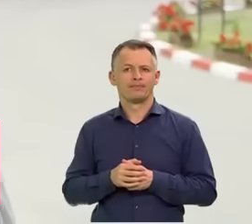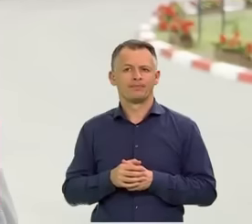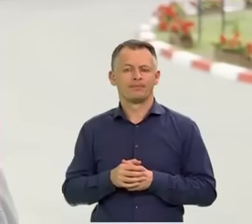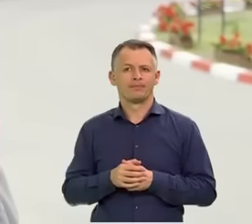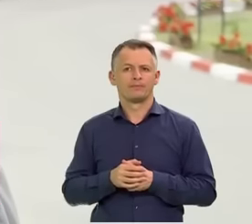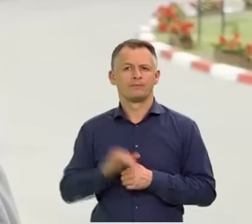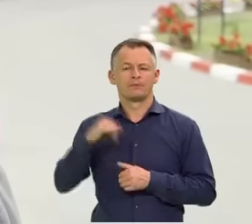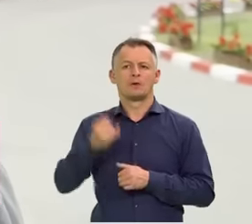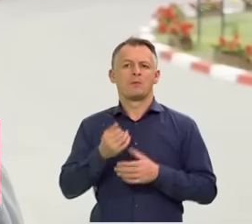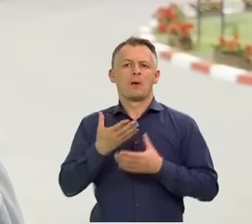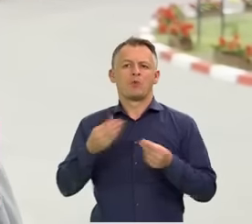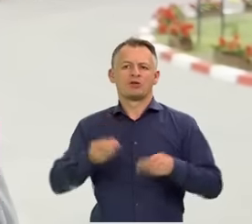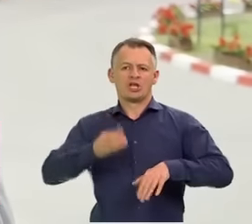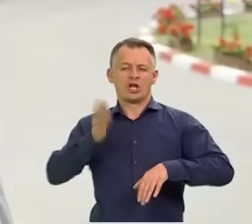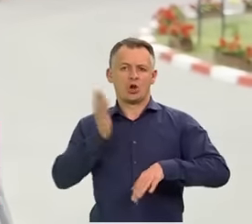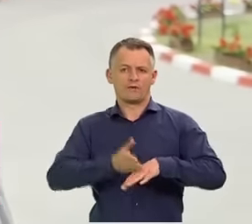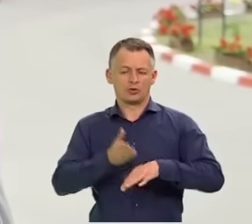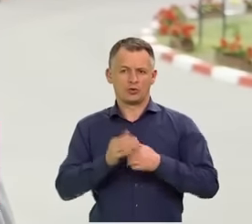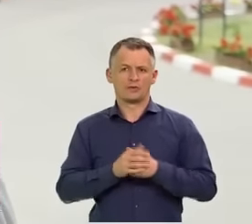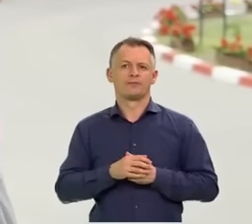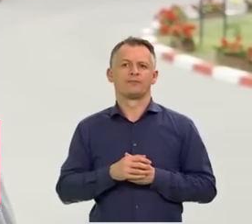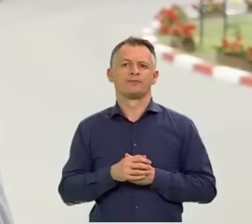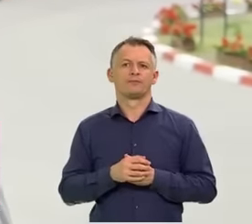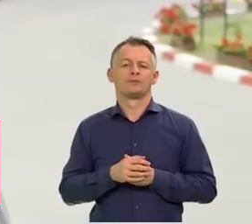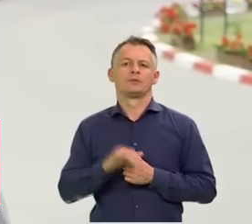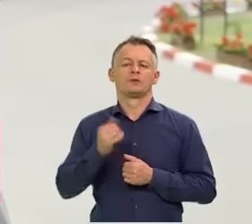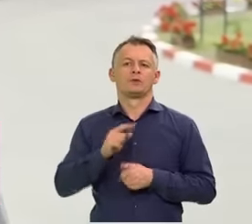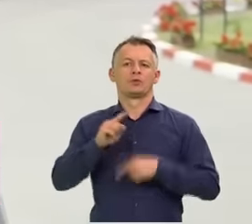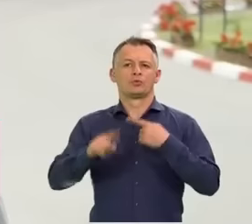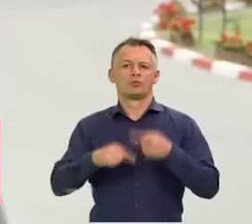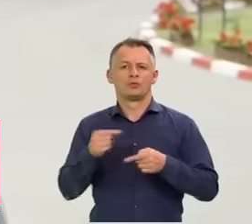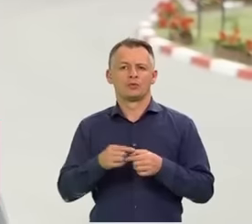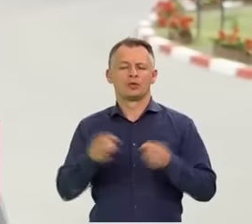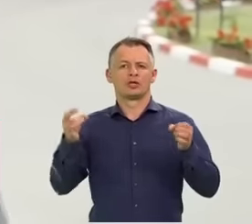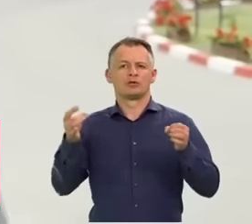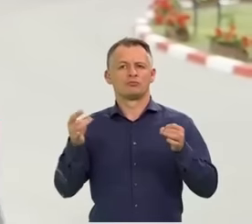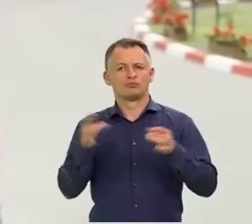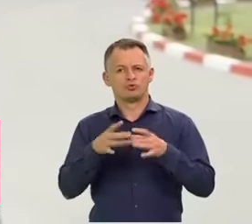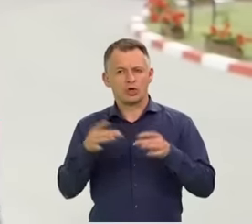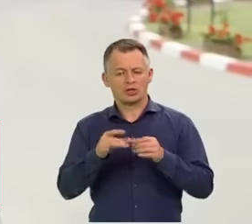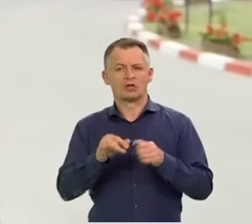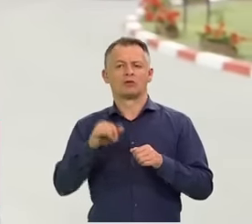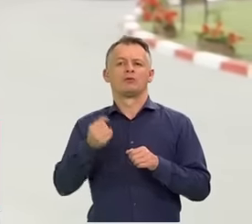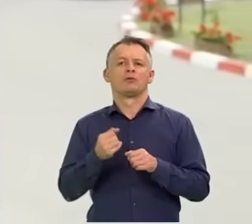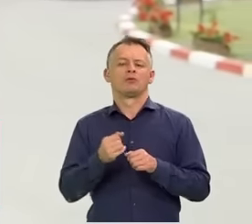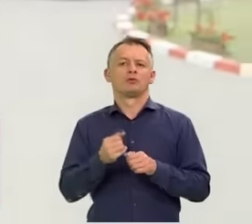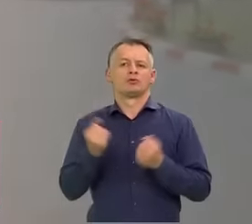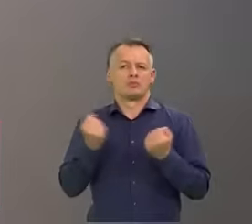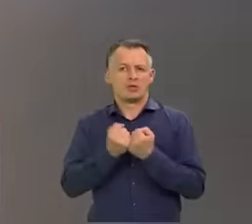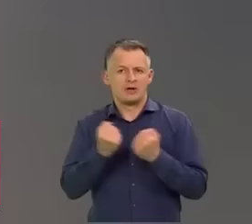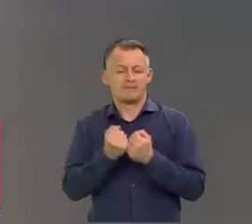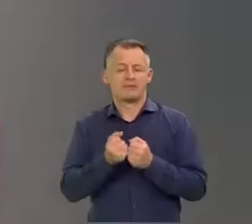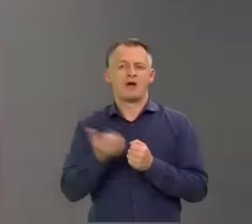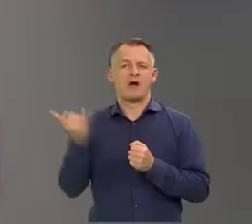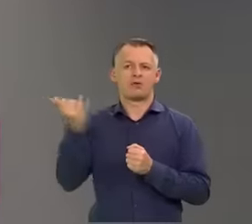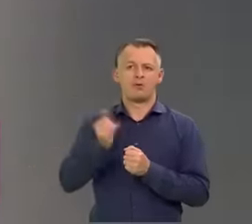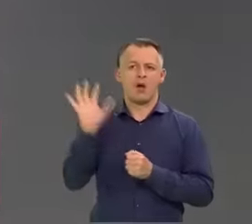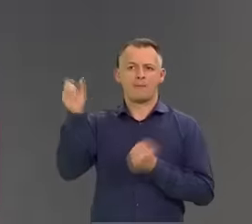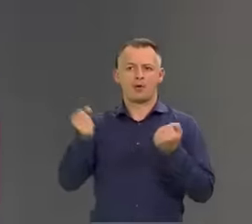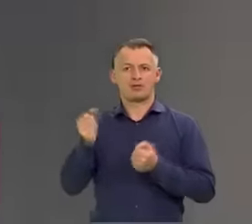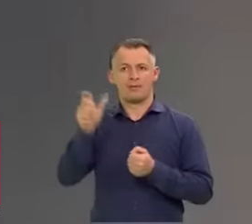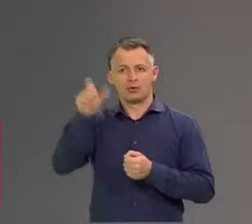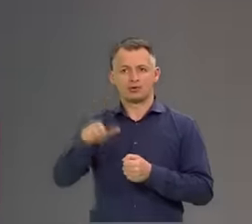abrazionate, multiple, policontuzionat ca urmare a unei agresiuni. A fost adus cu ambulanța. Pădurarul și paznicul